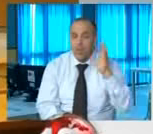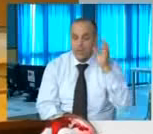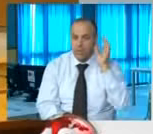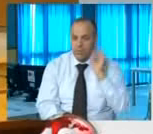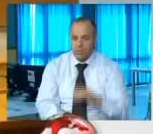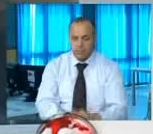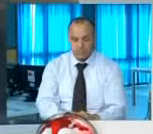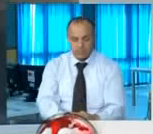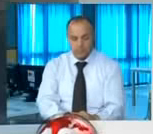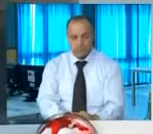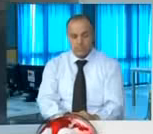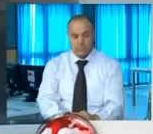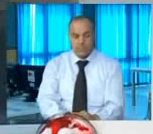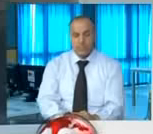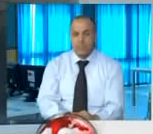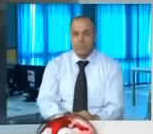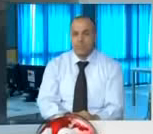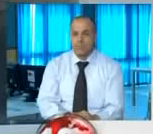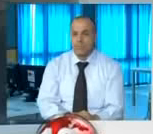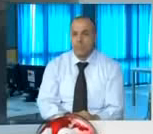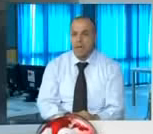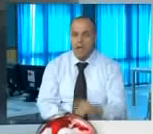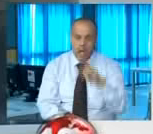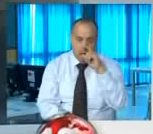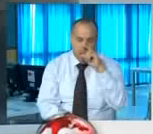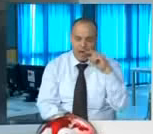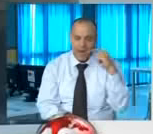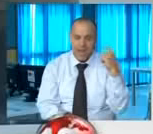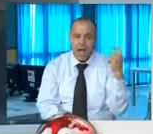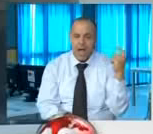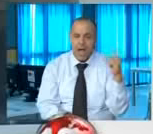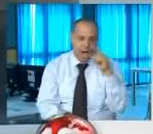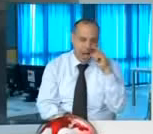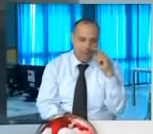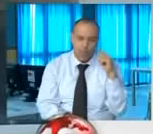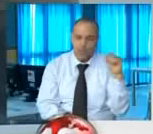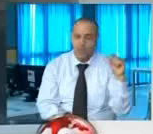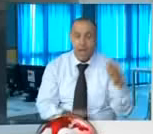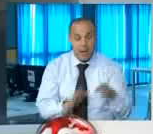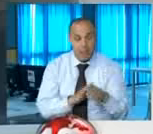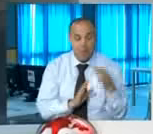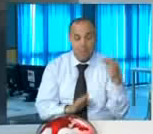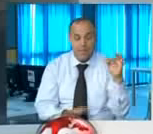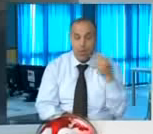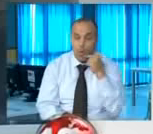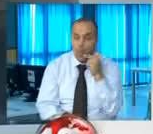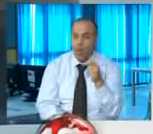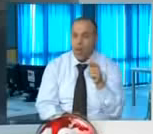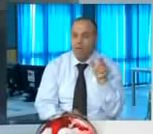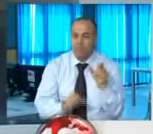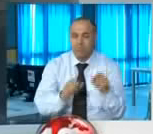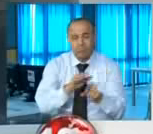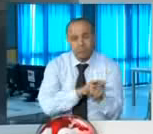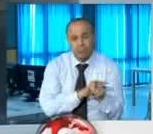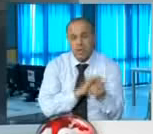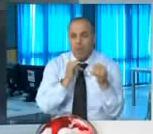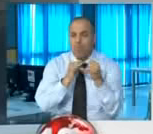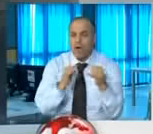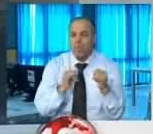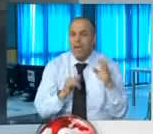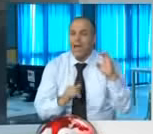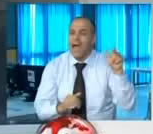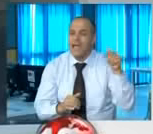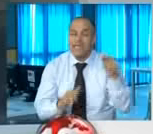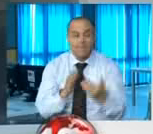التونسي. أخبارنا العربية والدولية نبدأها من فرنسا، حيث بدأ المهاجرون في مخيم كالي